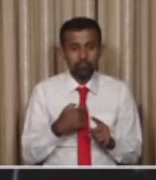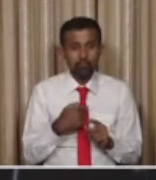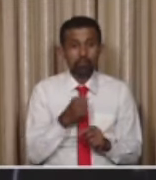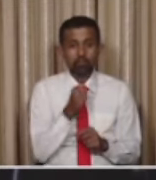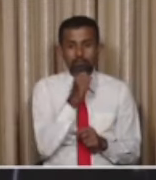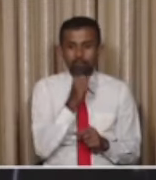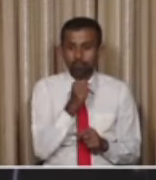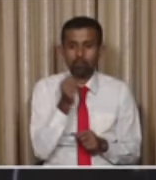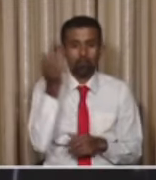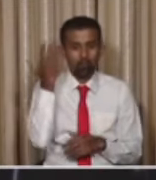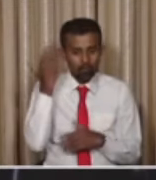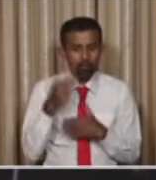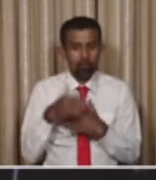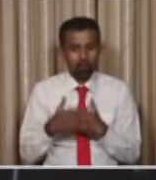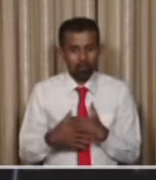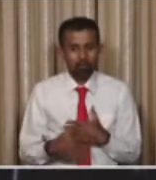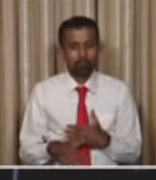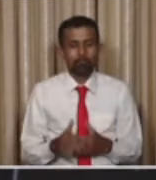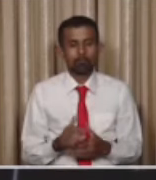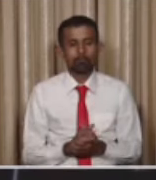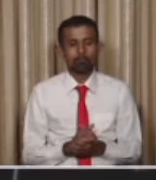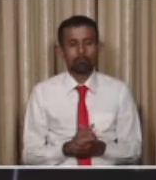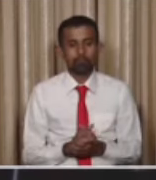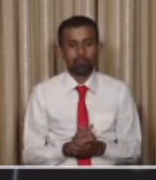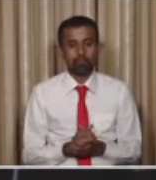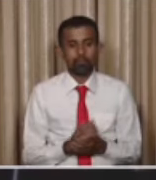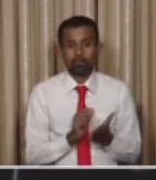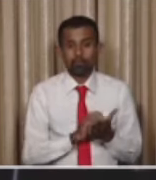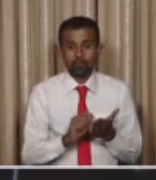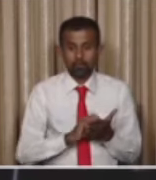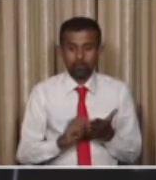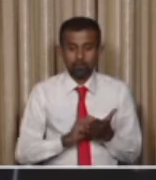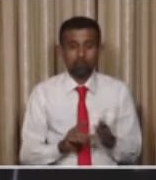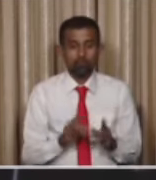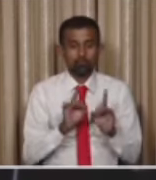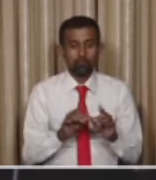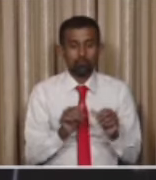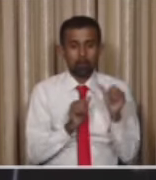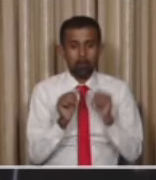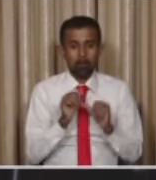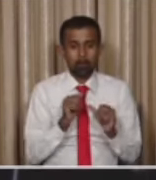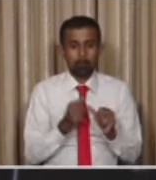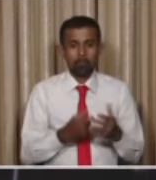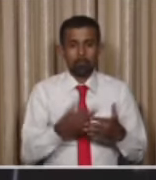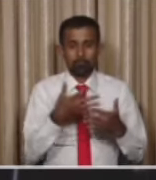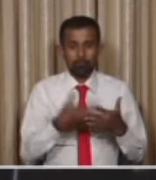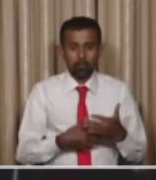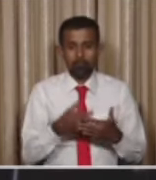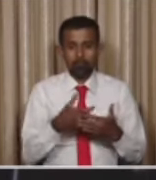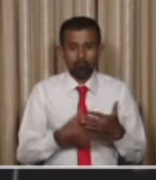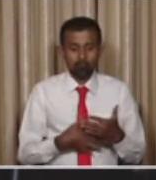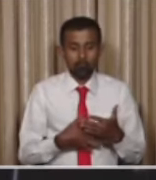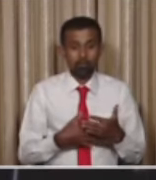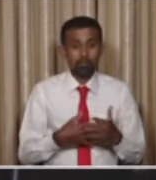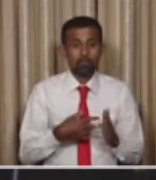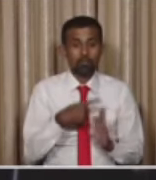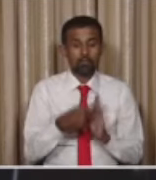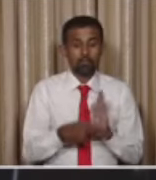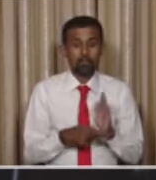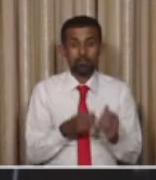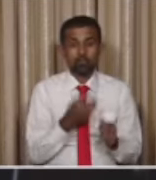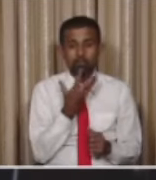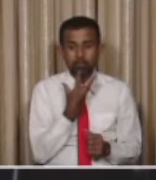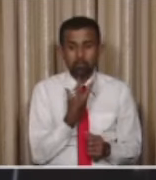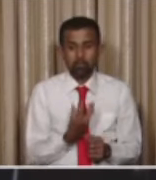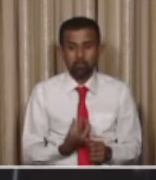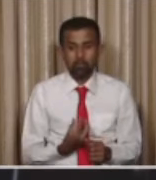ඒව පාවිච්චි කරන නිසා එවගෙන් තමයි ලිඛිත සාධක අනුව මේ හෙළ ඖෂධ පිළිබඳ වාර්තා වන්නේ හෙළේ මහා ඍෂි